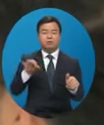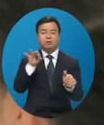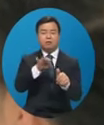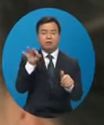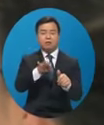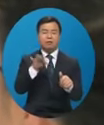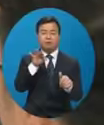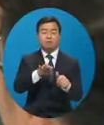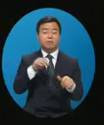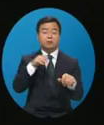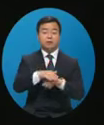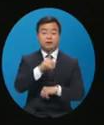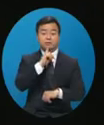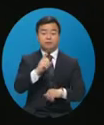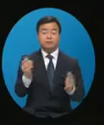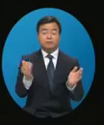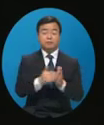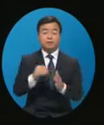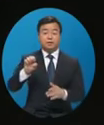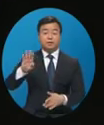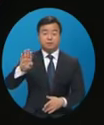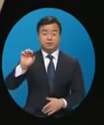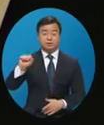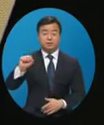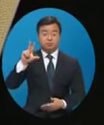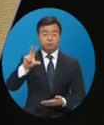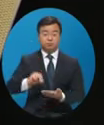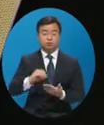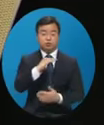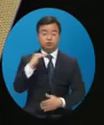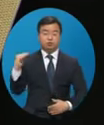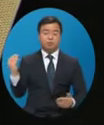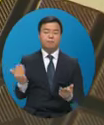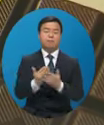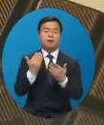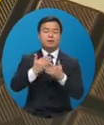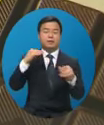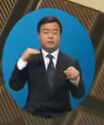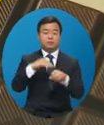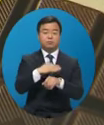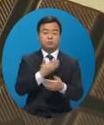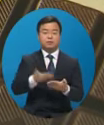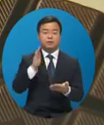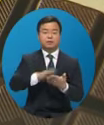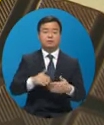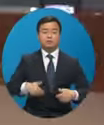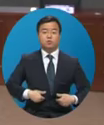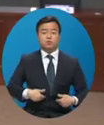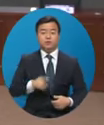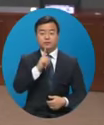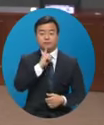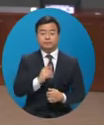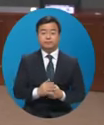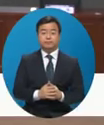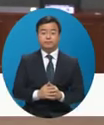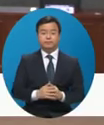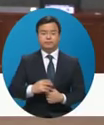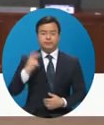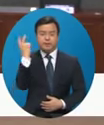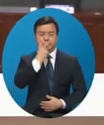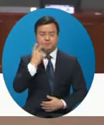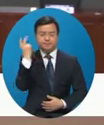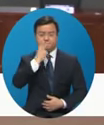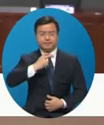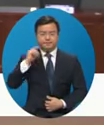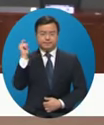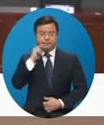때문에 전문가들은 EBS 문제의 질을 높이는 방향으로 개선 방안을 찾아야 한다고 강조했습니다. 검토를 좀 더